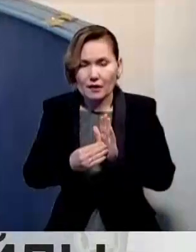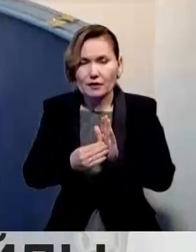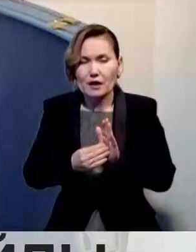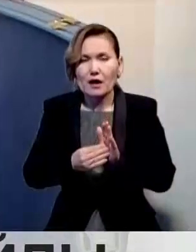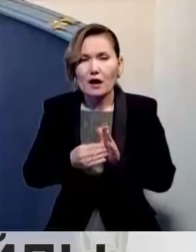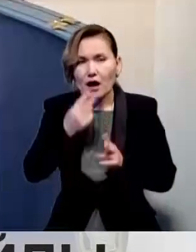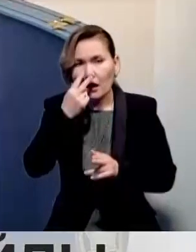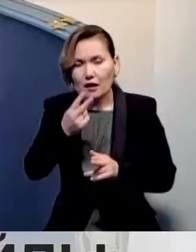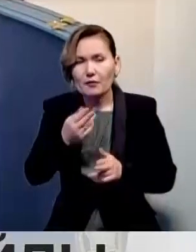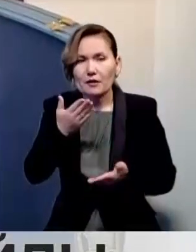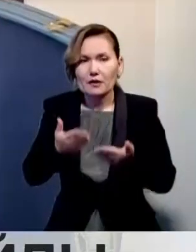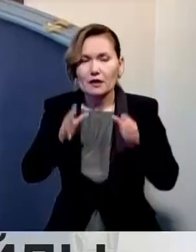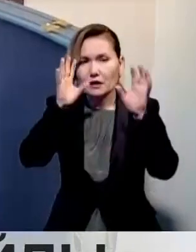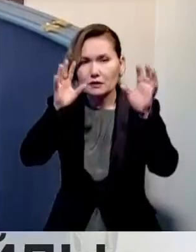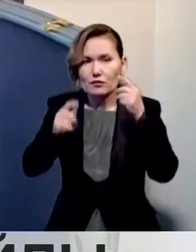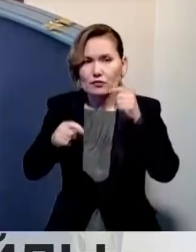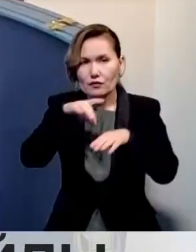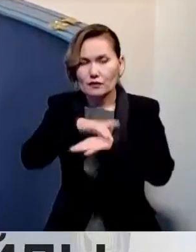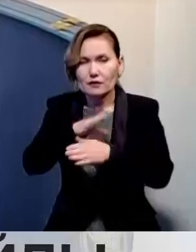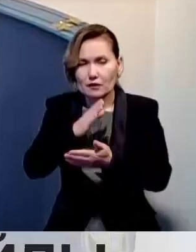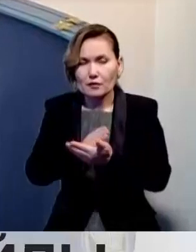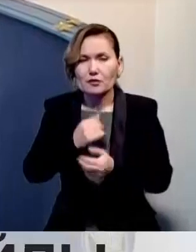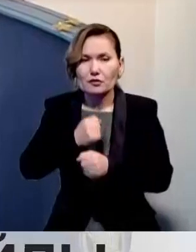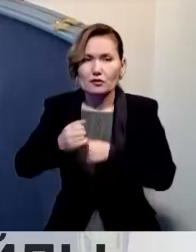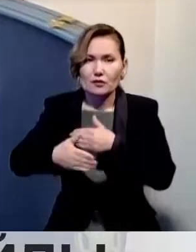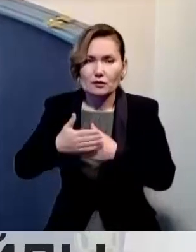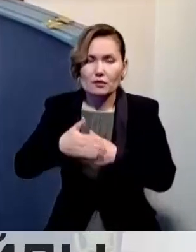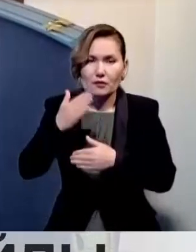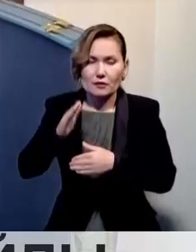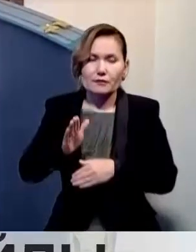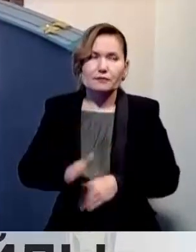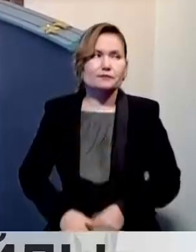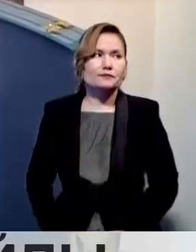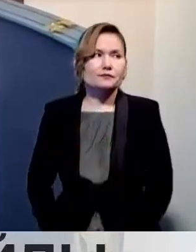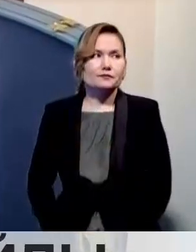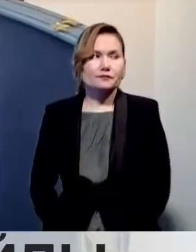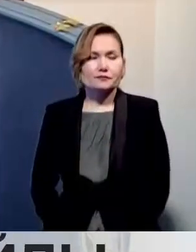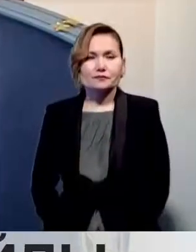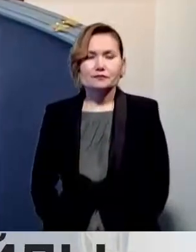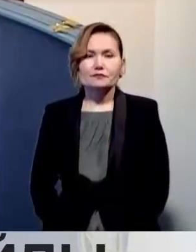егер заң бұзушылықтар орын алған болған жағдайда шараға ауданамыз немесе түсіндірме жұмыстарын жүргіземіз.